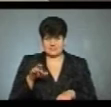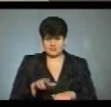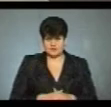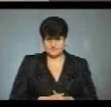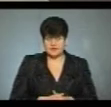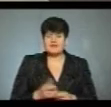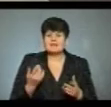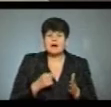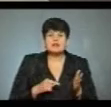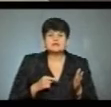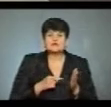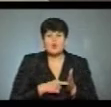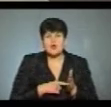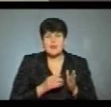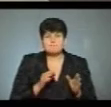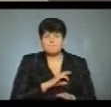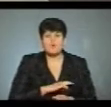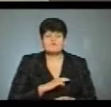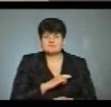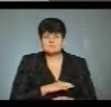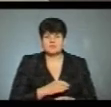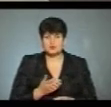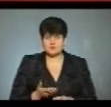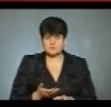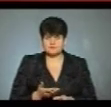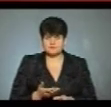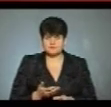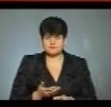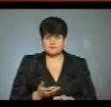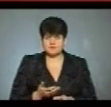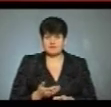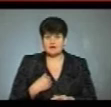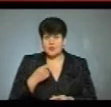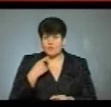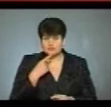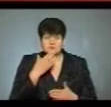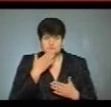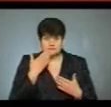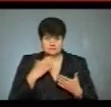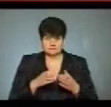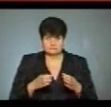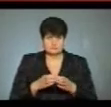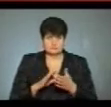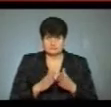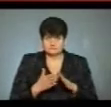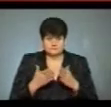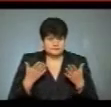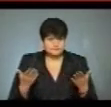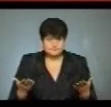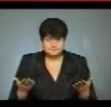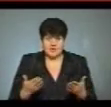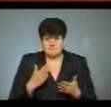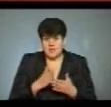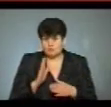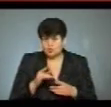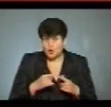доля профспілок в цьому новому законі про працю? Тому що ви кажете, що, в принципі, немає колективного договору, але має бути